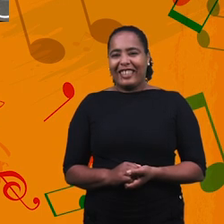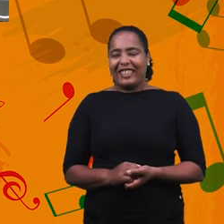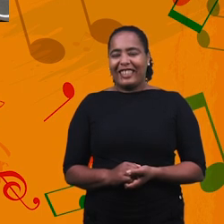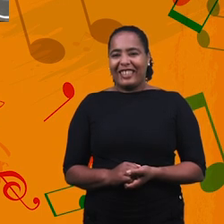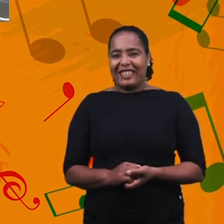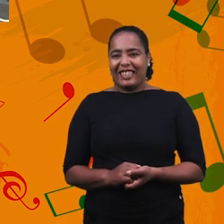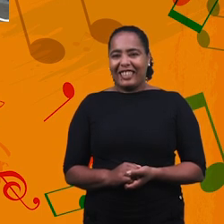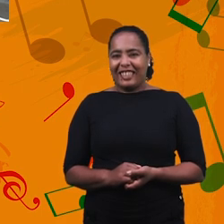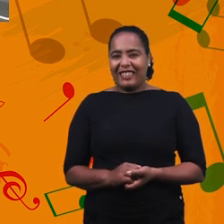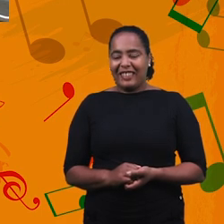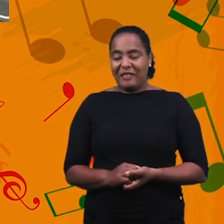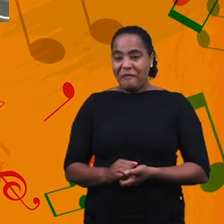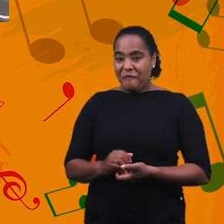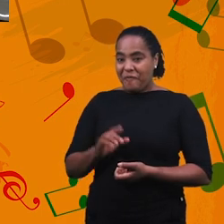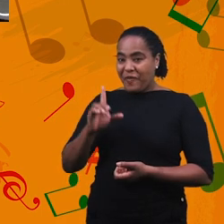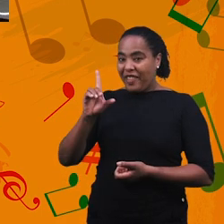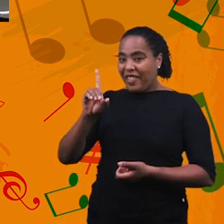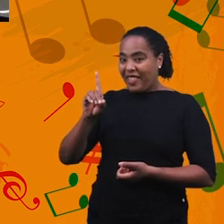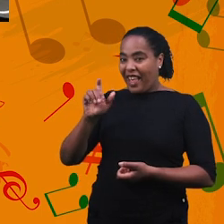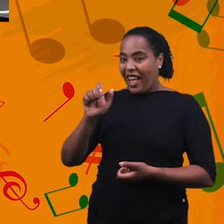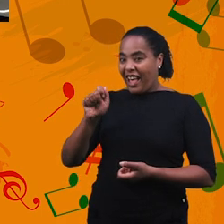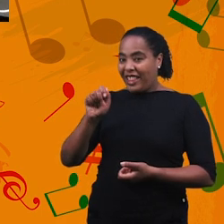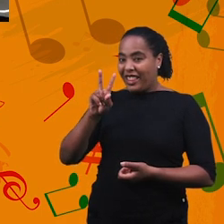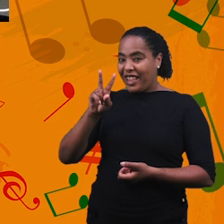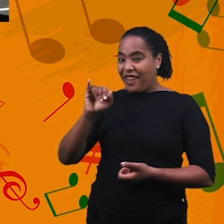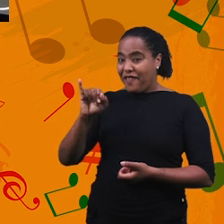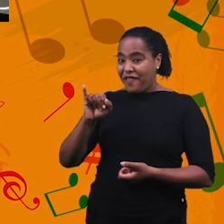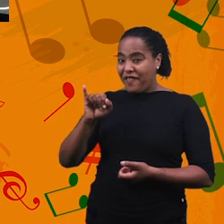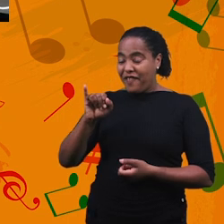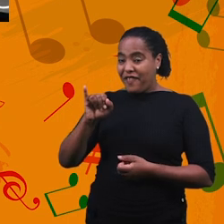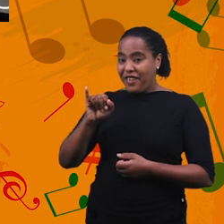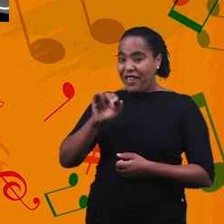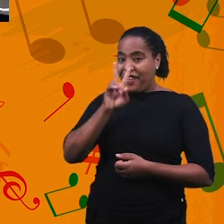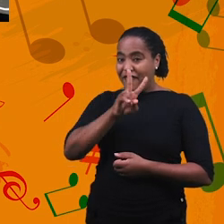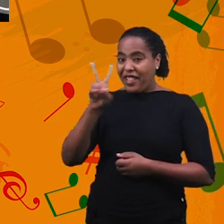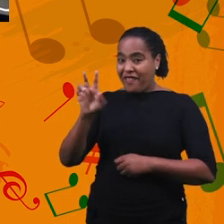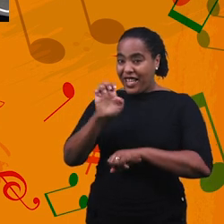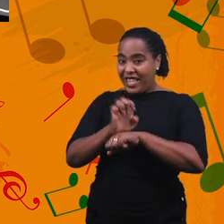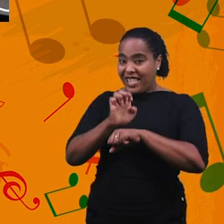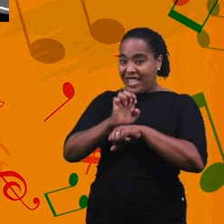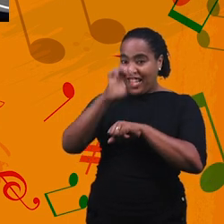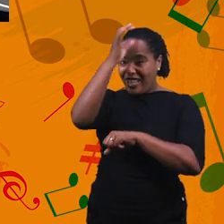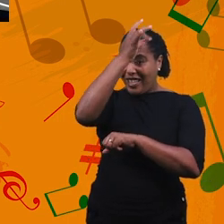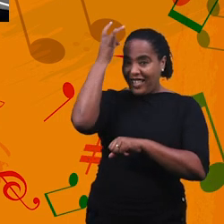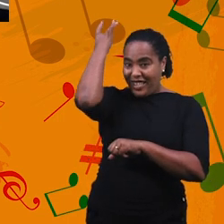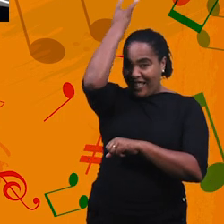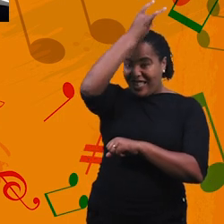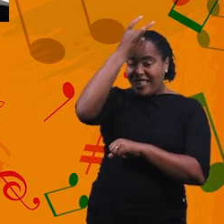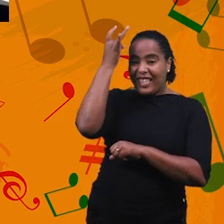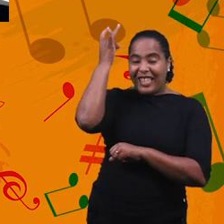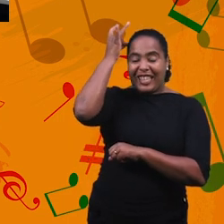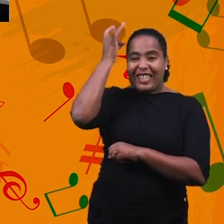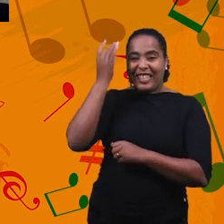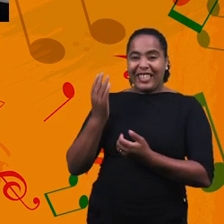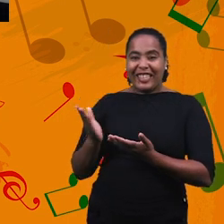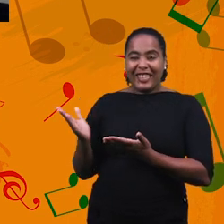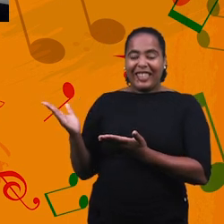Davi André, de Vila Velha, Espírito Santo, Brésil. Velha, Espírito Santo.